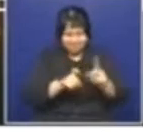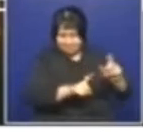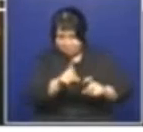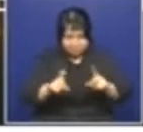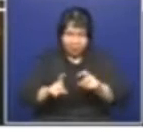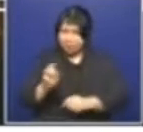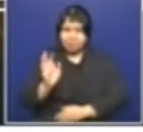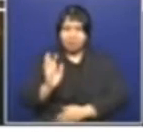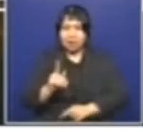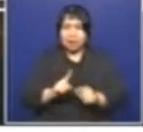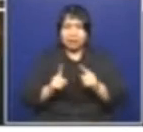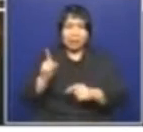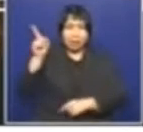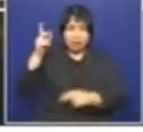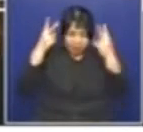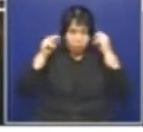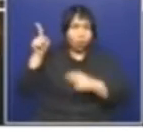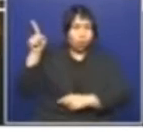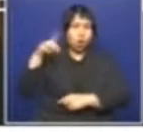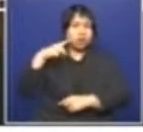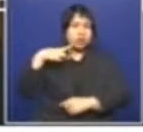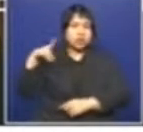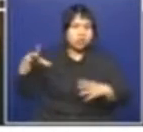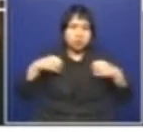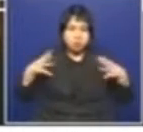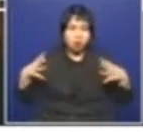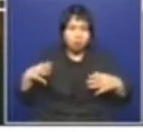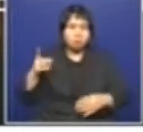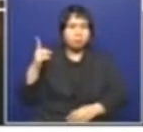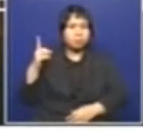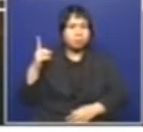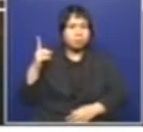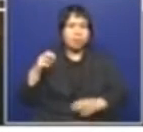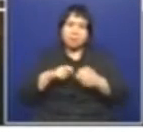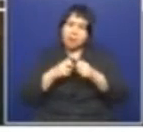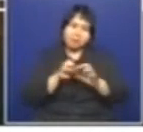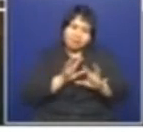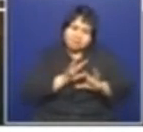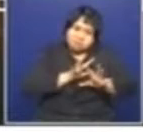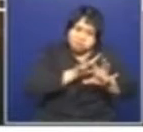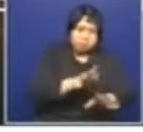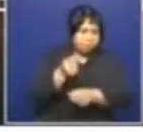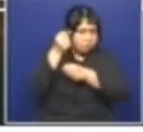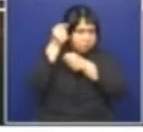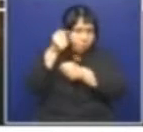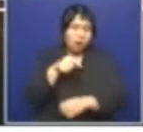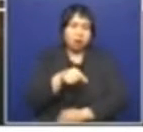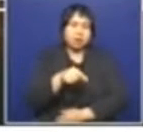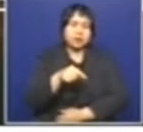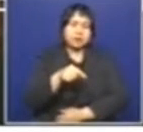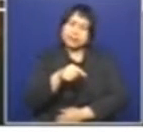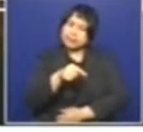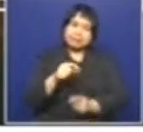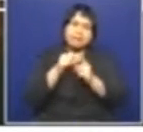ายกท่านนั้นดื้อไม่ยอมอ่ะวันนั้นเกิดมหาวิปโยคพร้อมกับได้คำว่าทรราชติดตัว